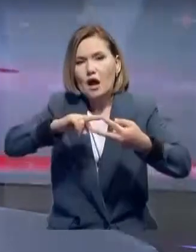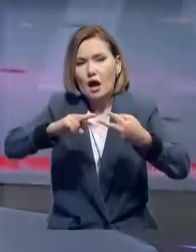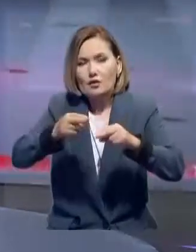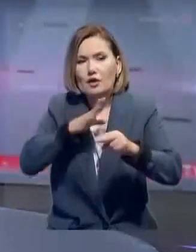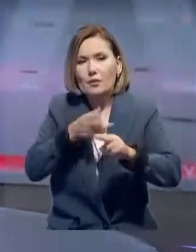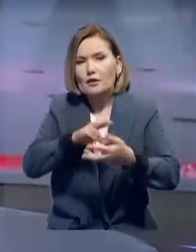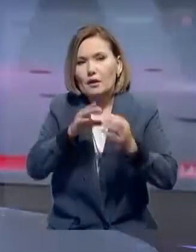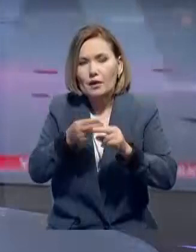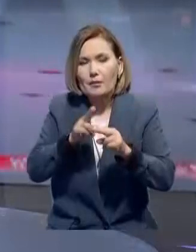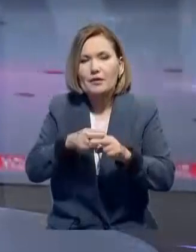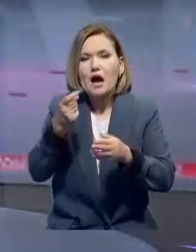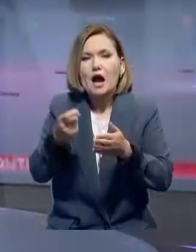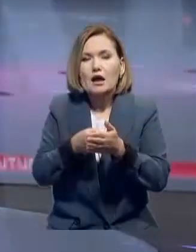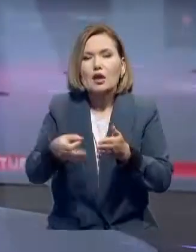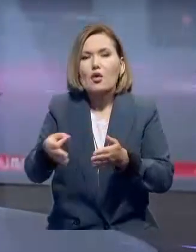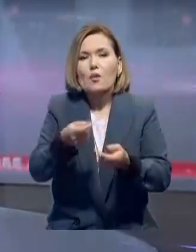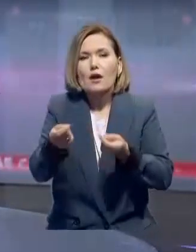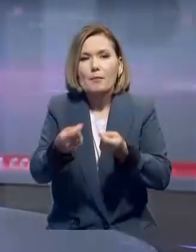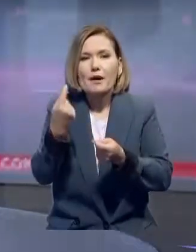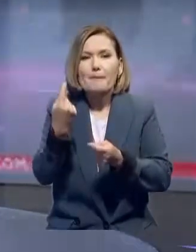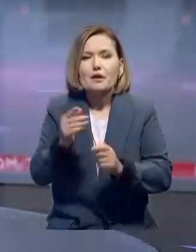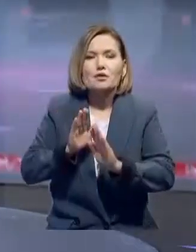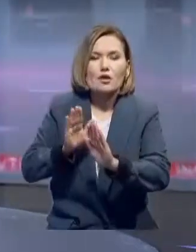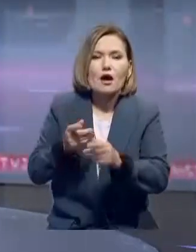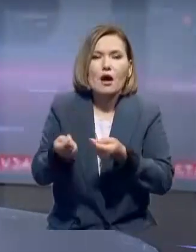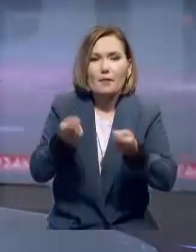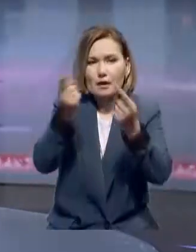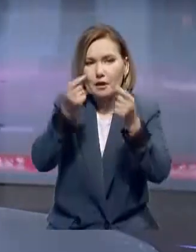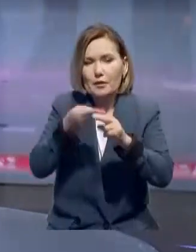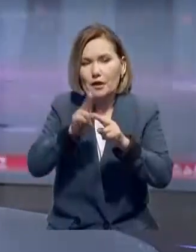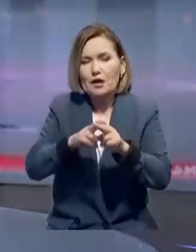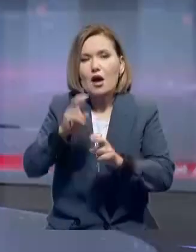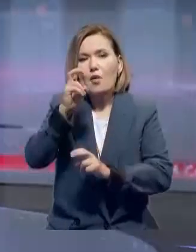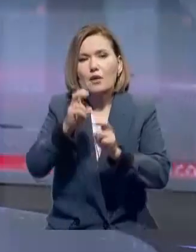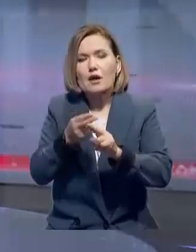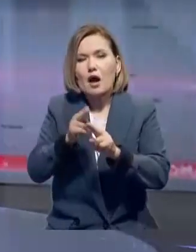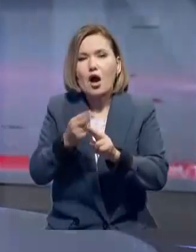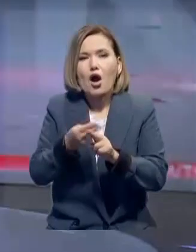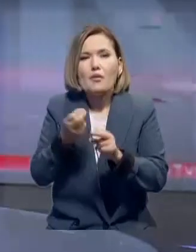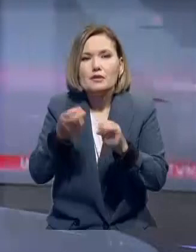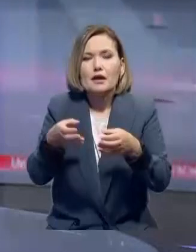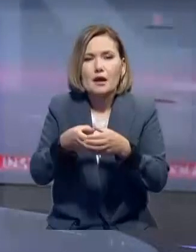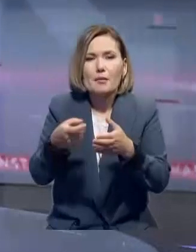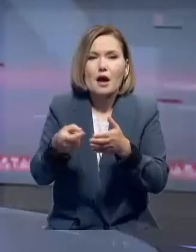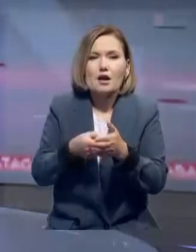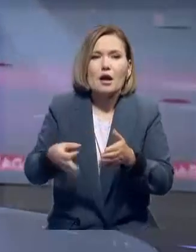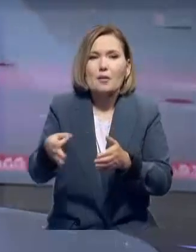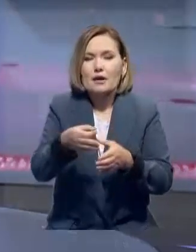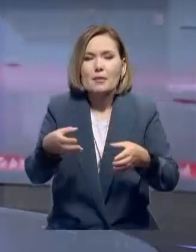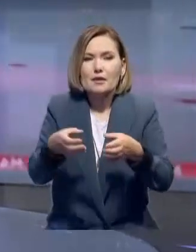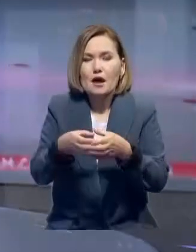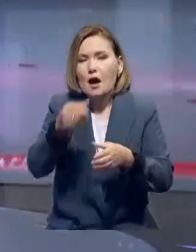болуы мүмкін. Бұл туралы Қарағанды облысы әкімінің бірінші орынбасары мәлімдеді. Сондай-ақ өнеркәсіптік қауіпсіздік комитетінің Қарағанды облысы